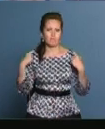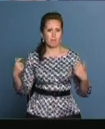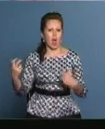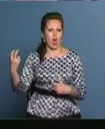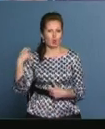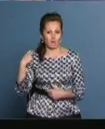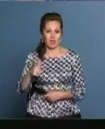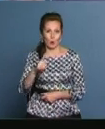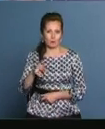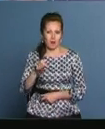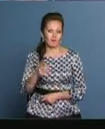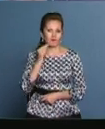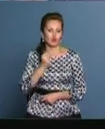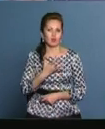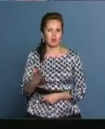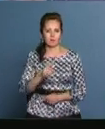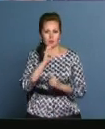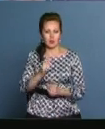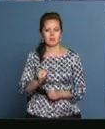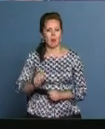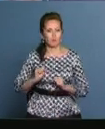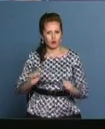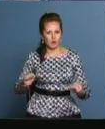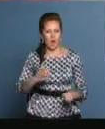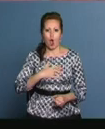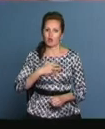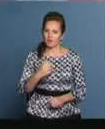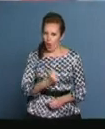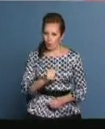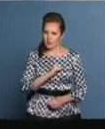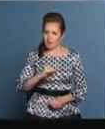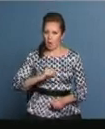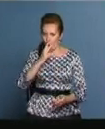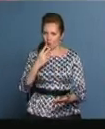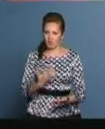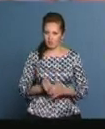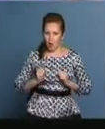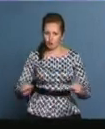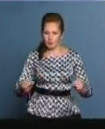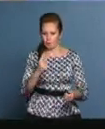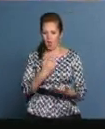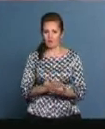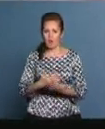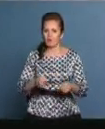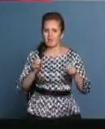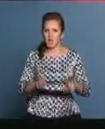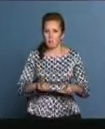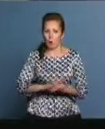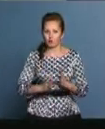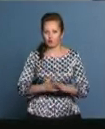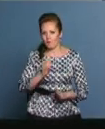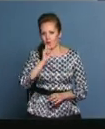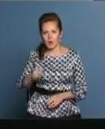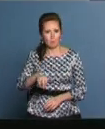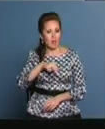числе награжденных. За мужество, отвагу и самоотверженность, проявленные в экстремальных условиях, наградить медалью